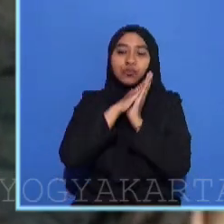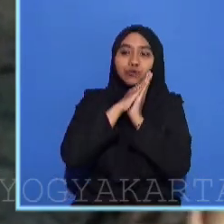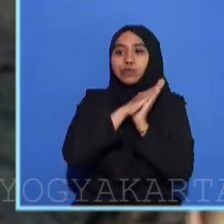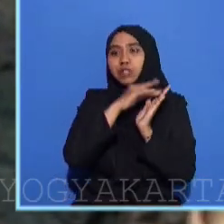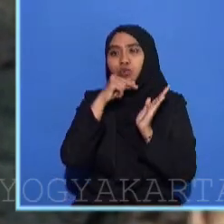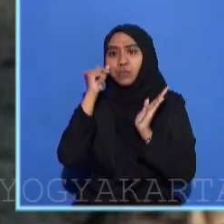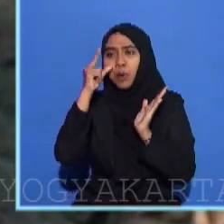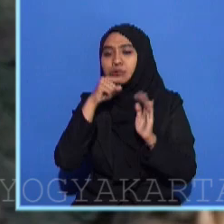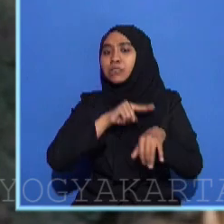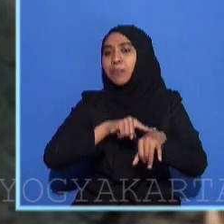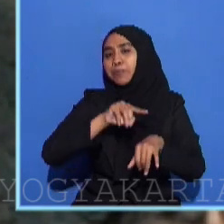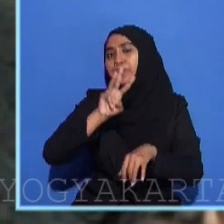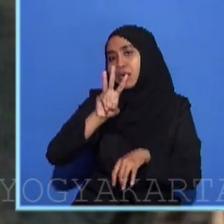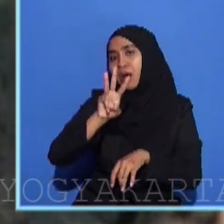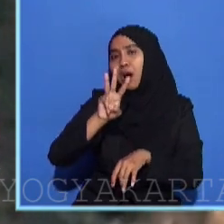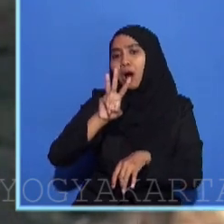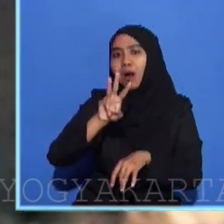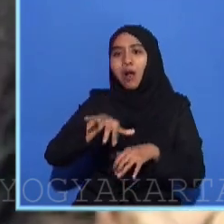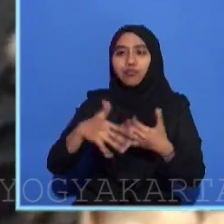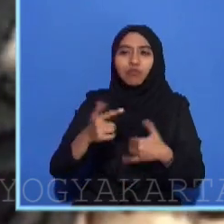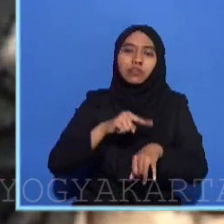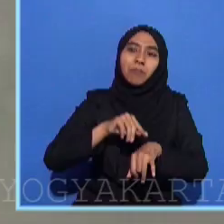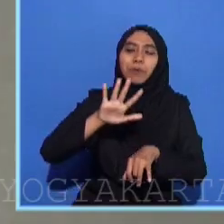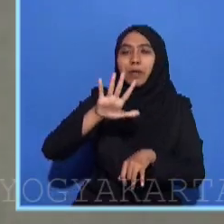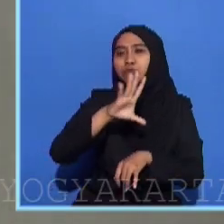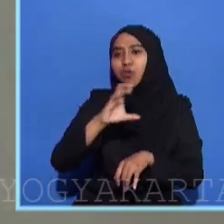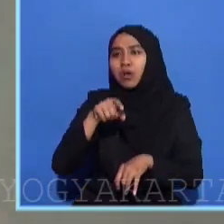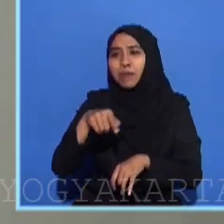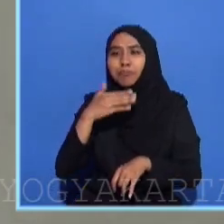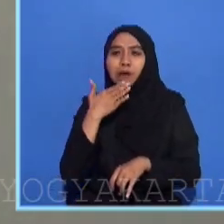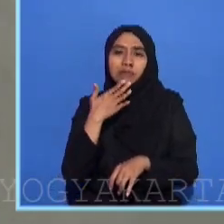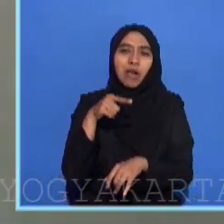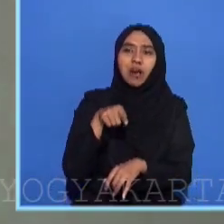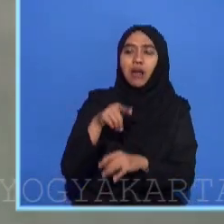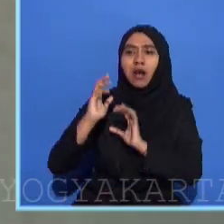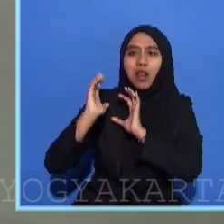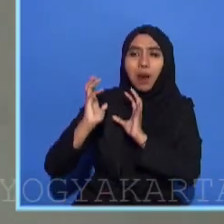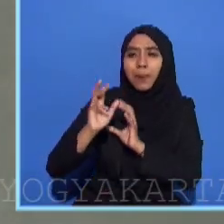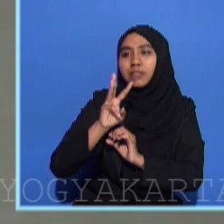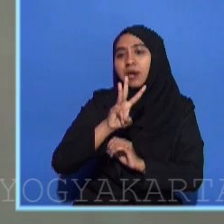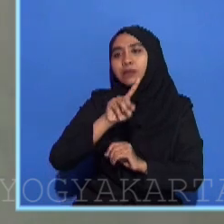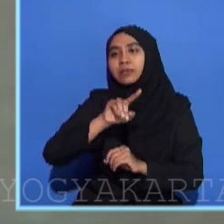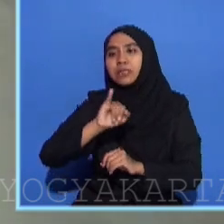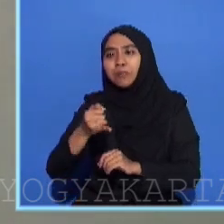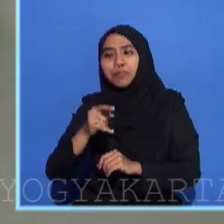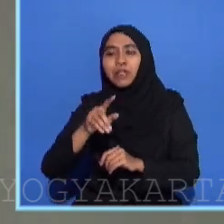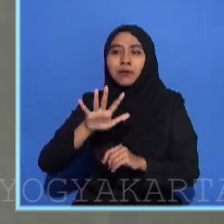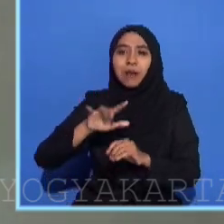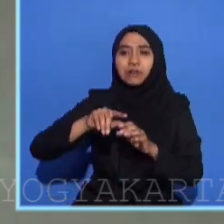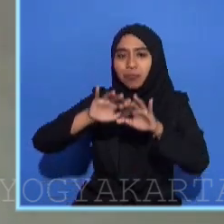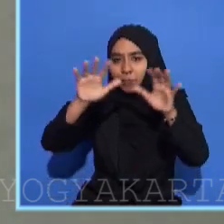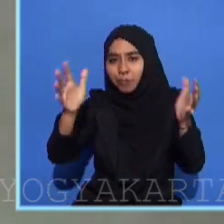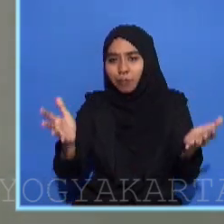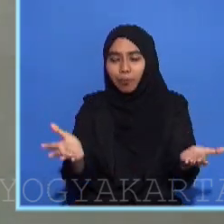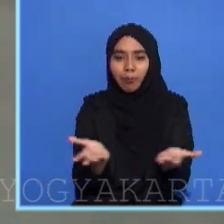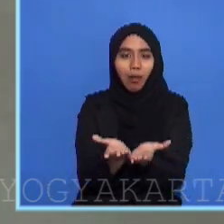gasik lampuke jam gangsal. Niku nek kambile mboten wilangan, paling ya terlumpak patang bak ngoten. Nek nek waune ngoten